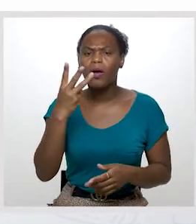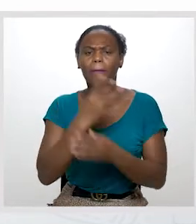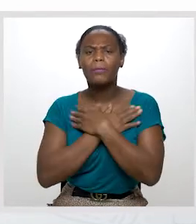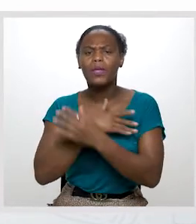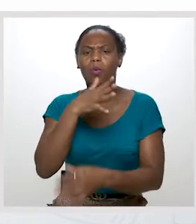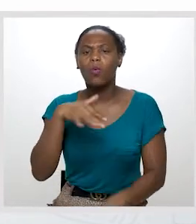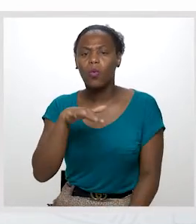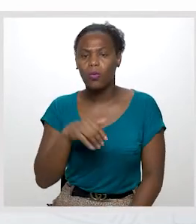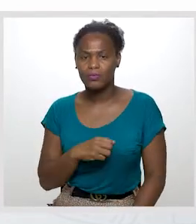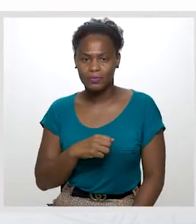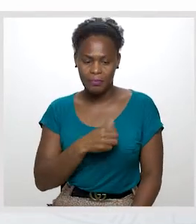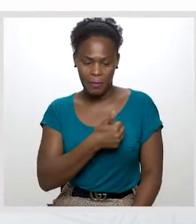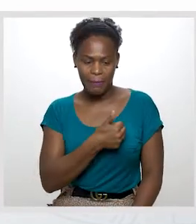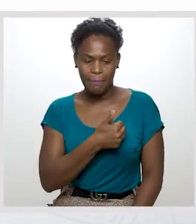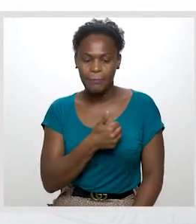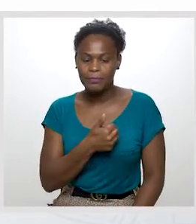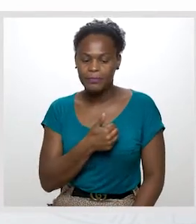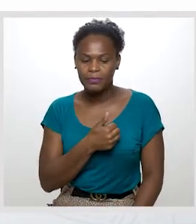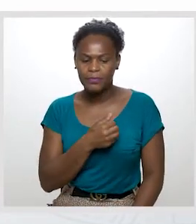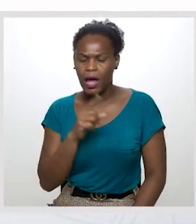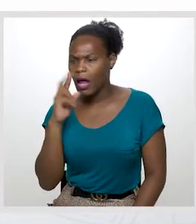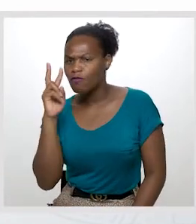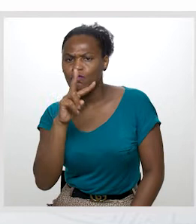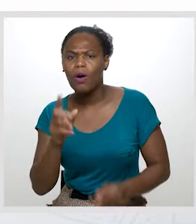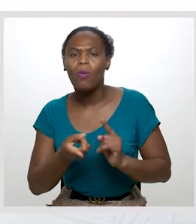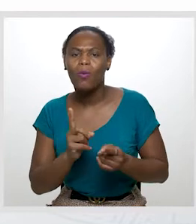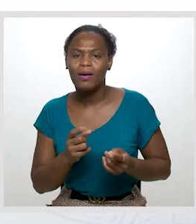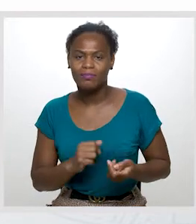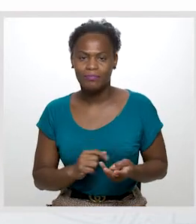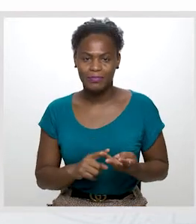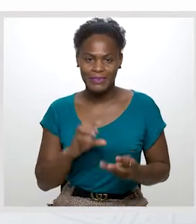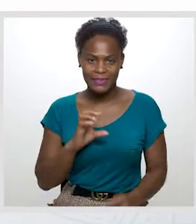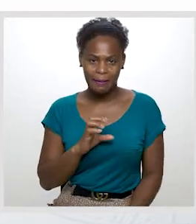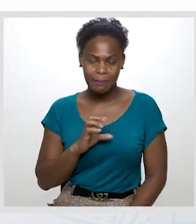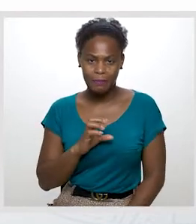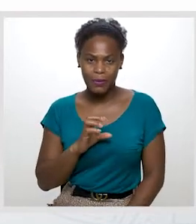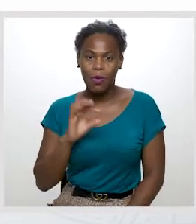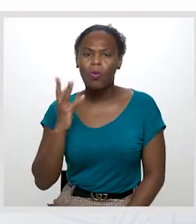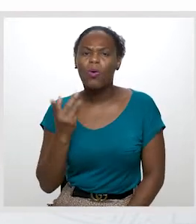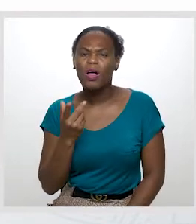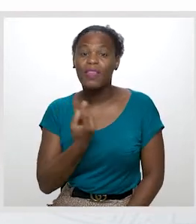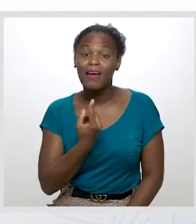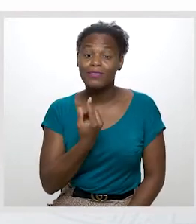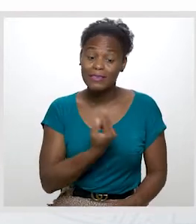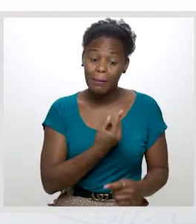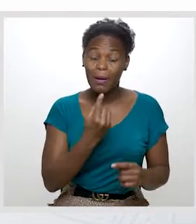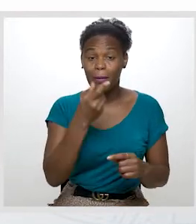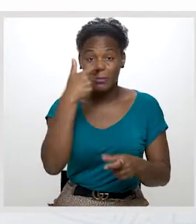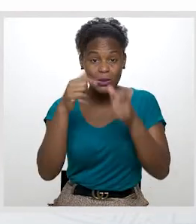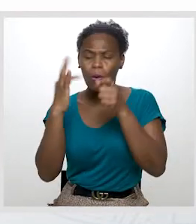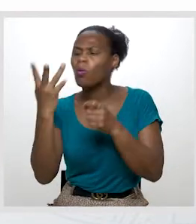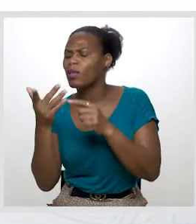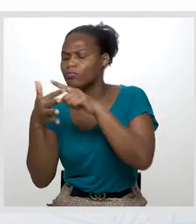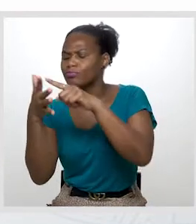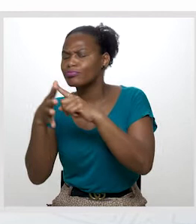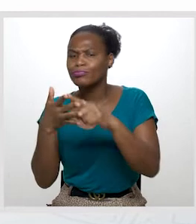amis? B. Qu'est-ce qu'ils regardent? C. Combien doivent-ils être pour participer au